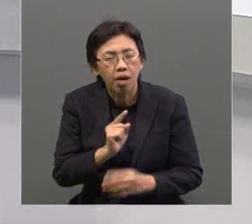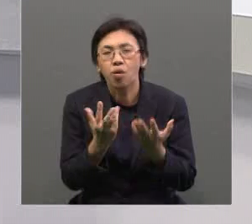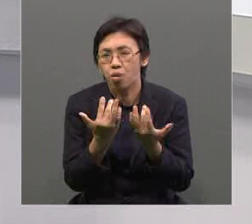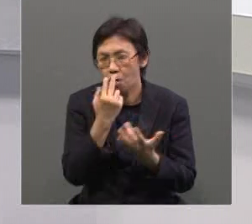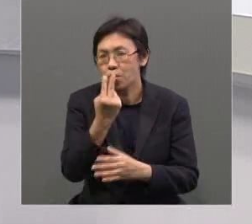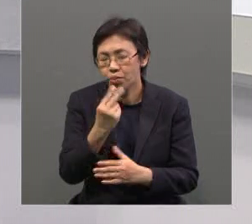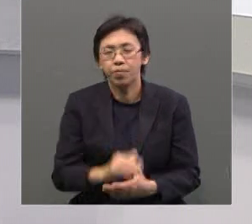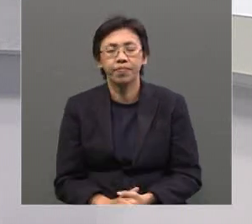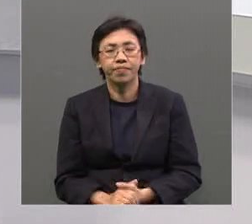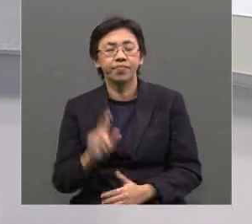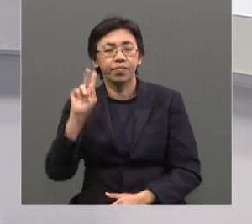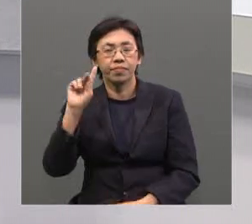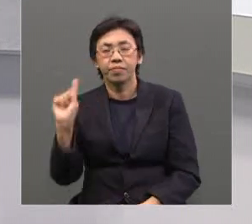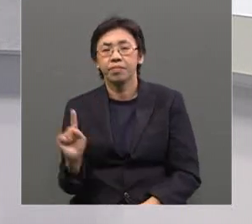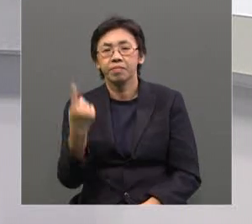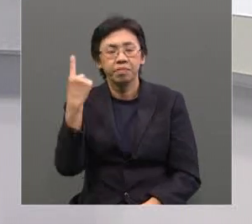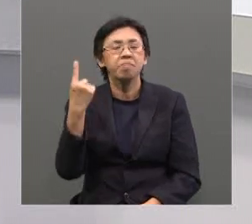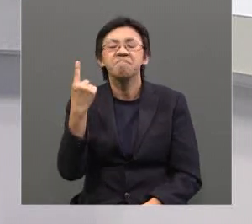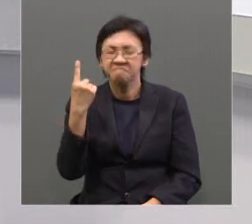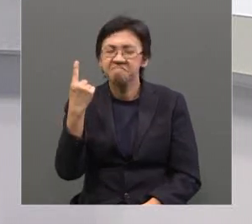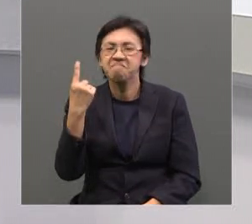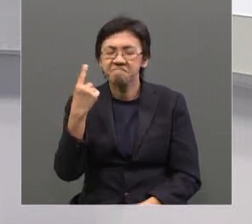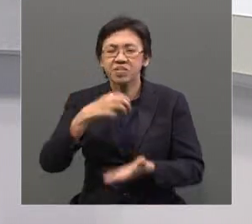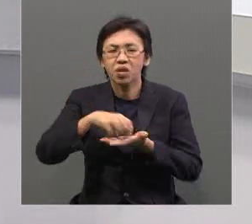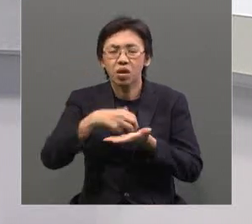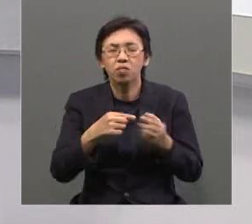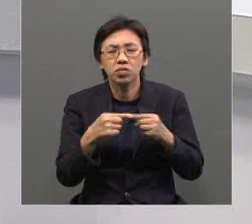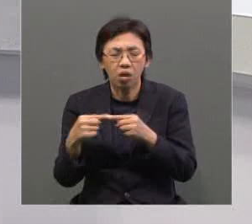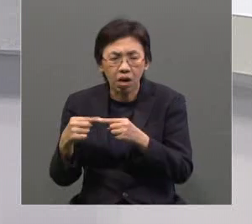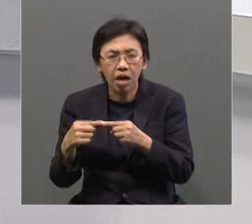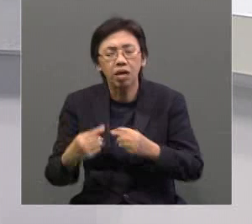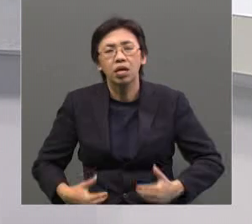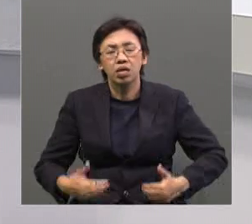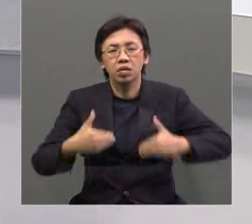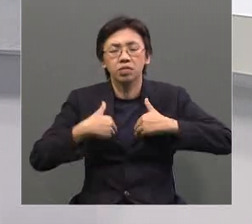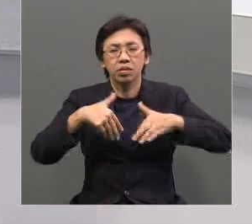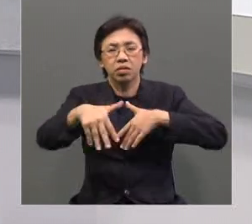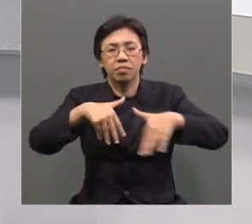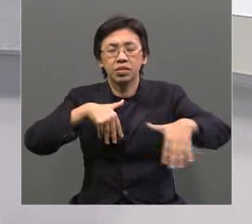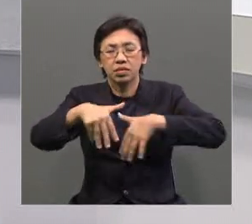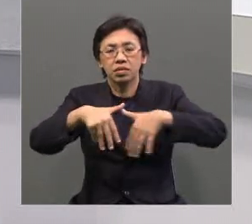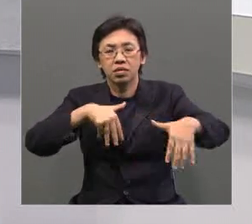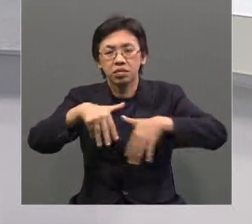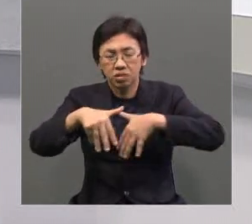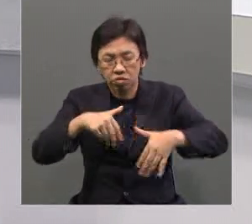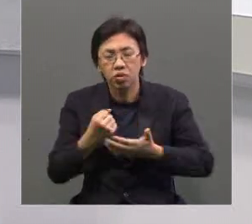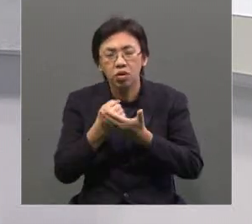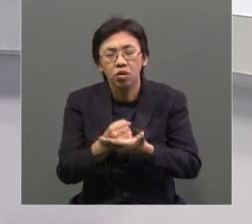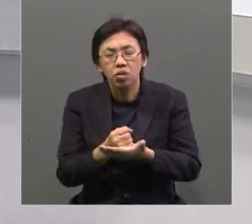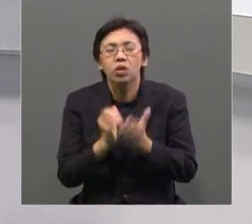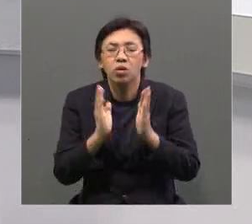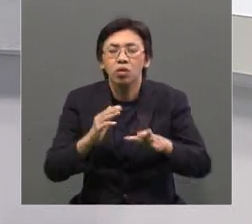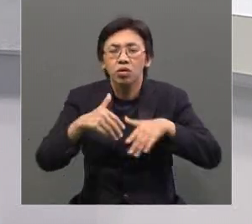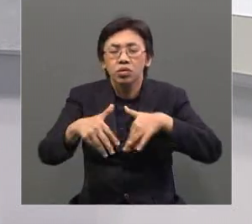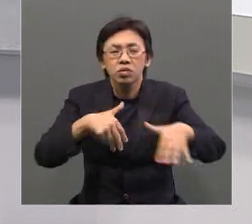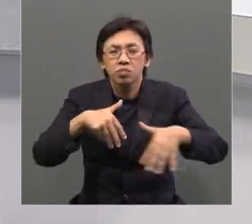เรื่องแรกที่เรายังต้องตามกันต่อเนื่องทิ้งไม่ได้แน่นอนนะคะเพราะว่ามันคือชีวิตของประชาชนในพื้นที่ก็คือการช่วยเหลือฟื้นฟูช